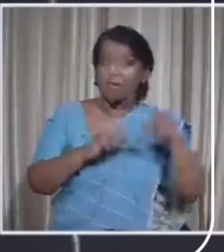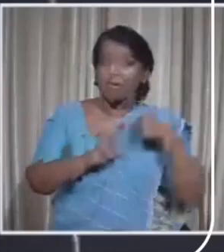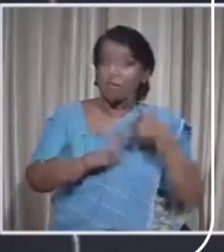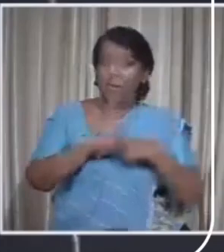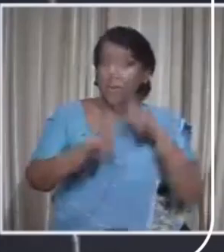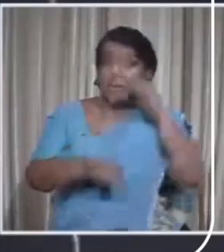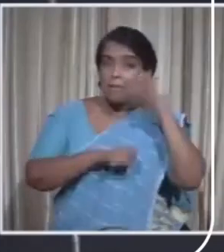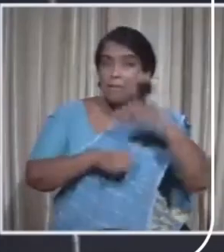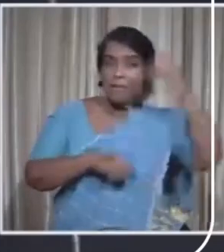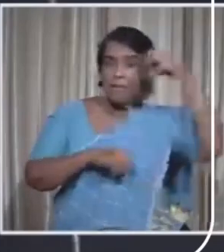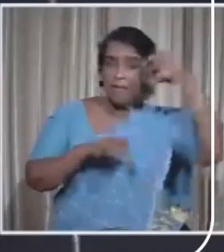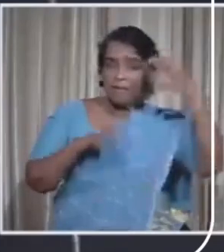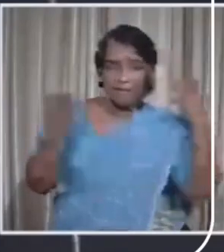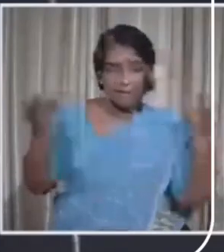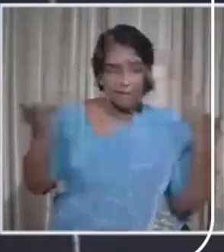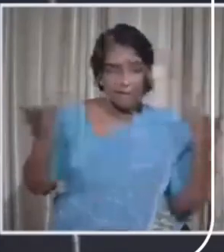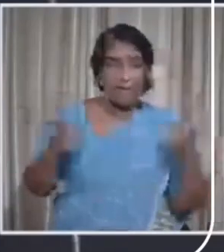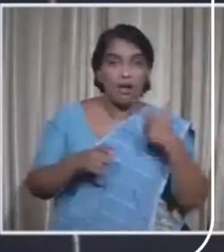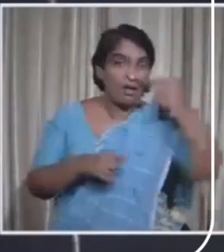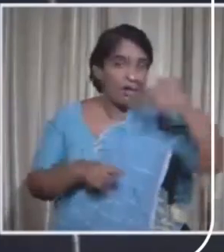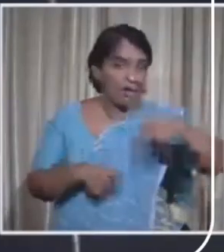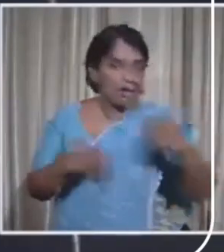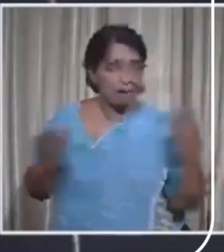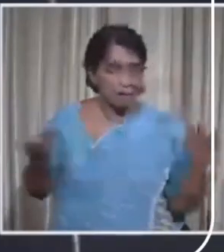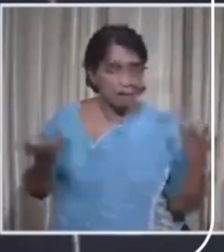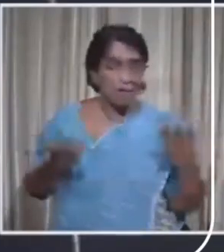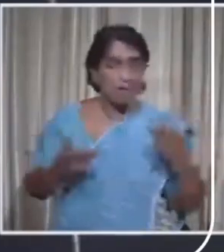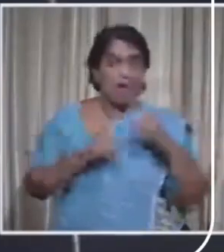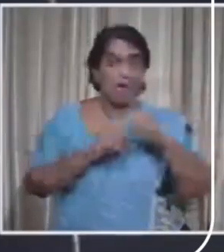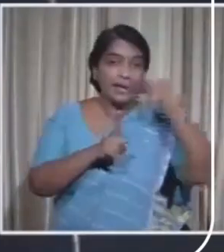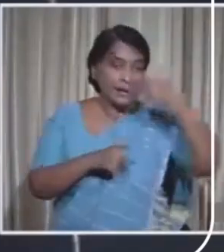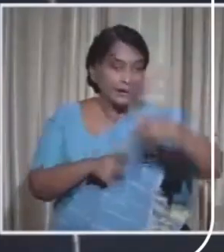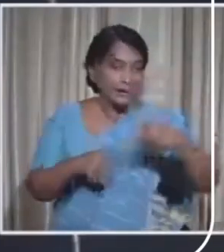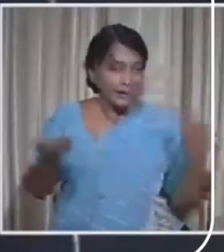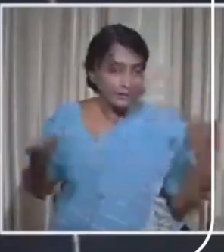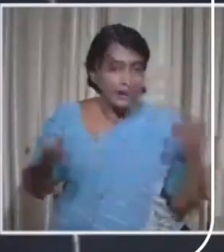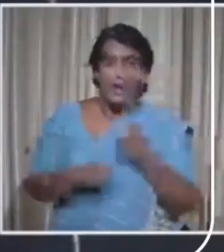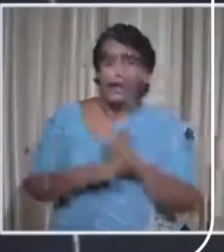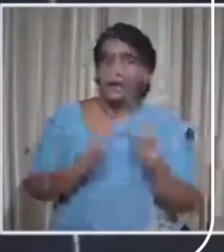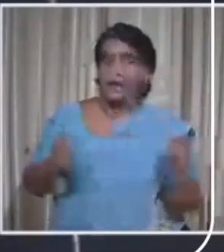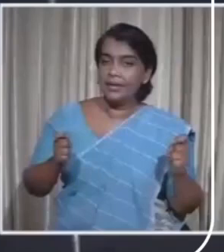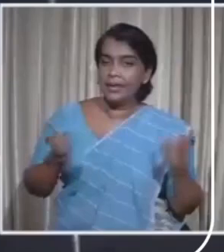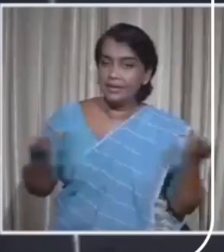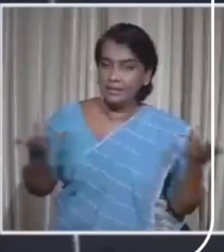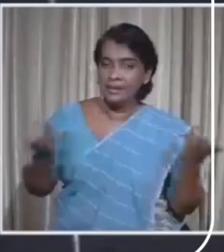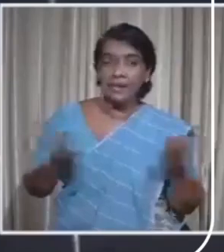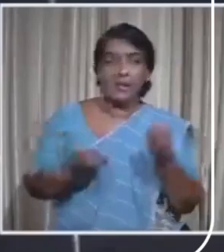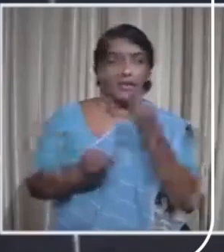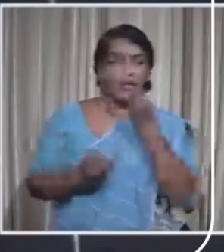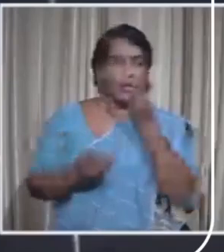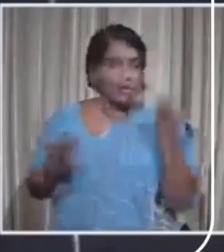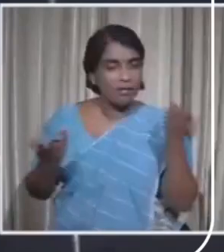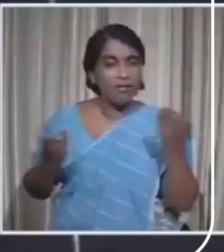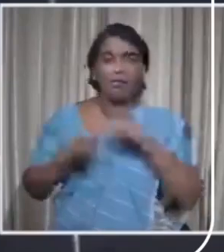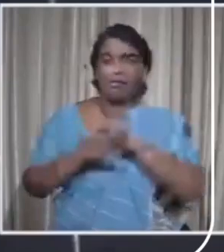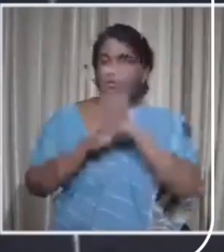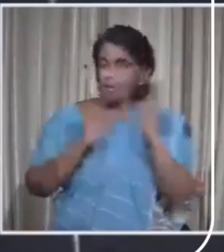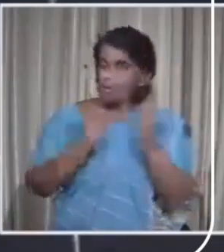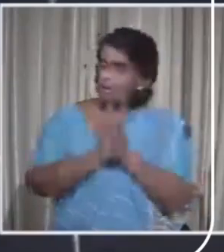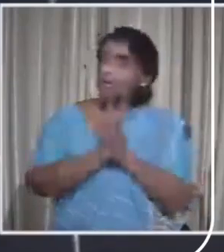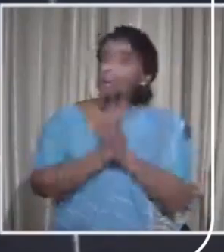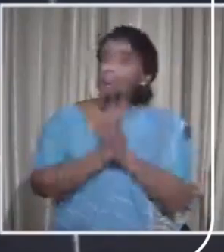ජනතාවට ලයිට් නැහැ, පෙට්‍රල් නැහැ, ඩීසල් නැහැ, ගෑස් නැහැ, ආර නැහැ. ඒ හරි